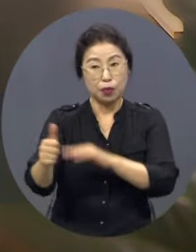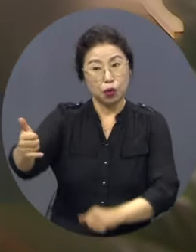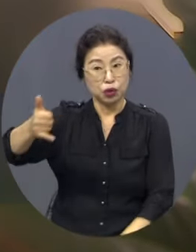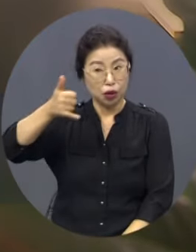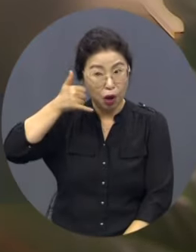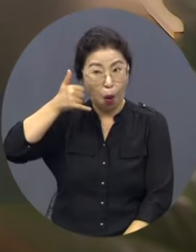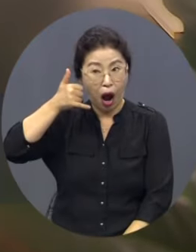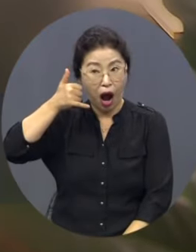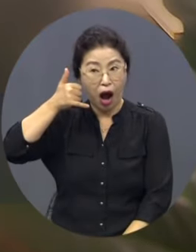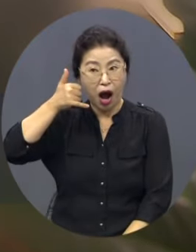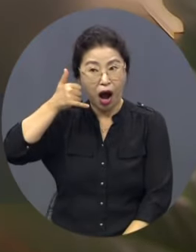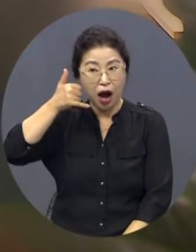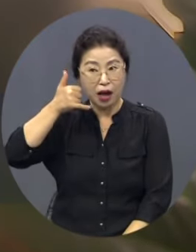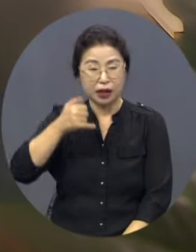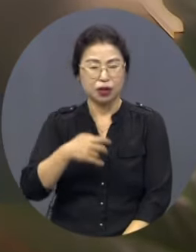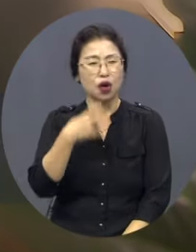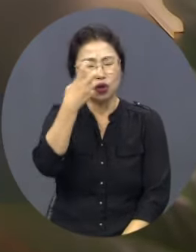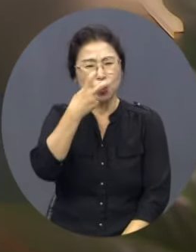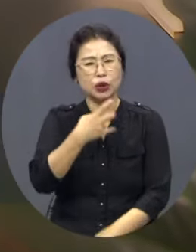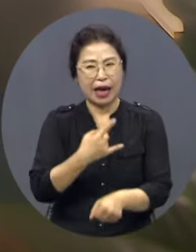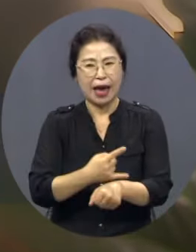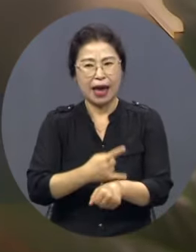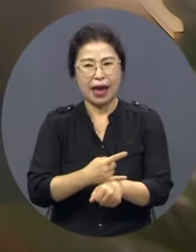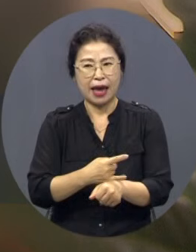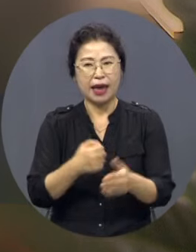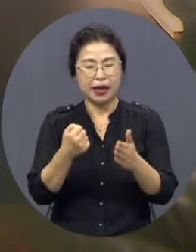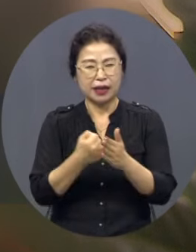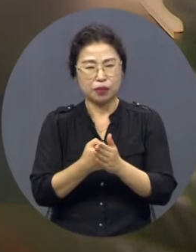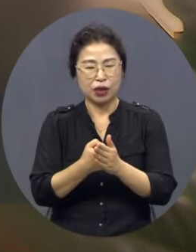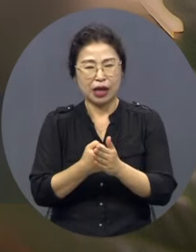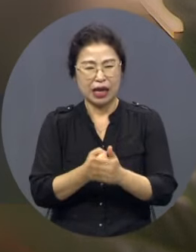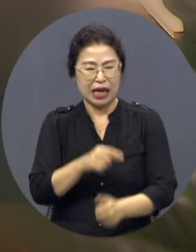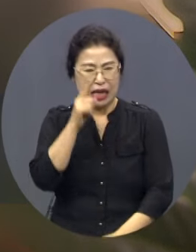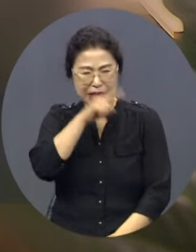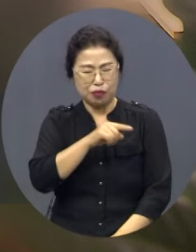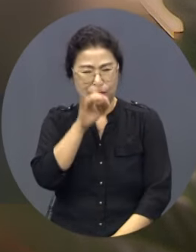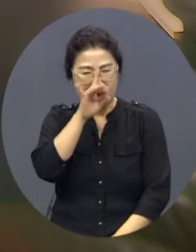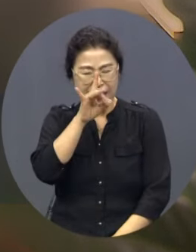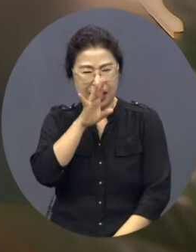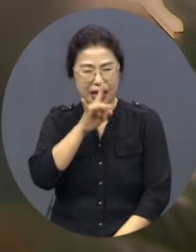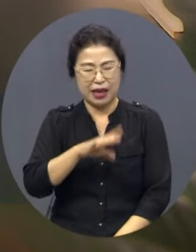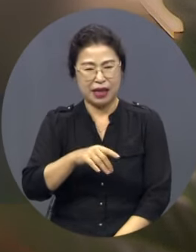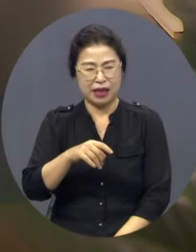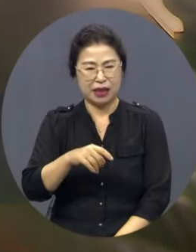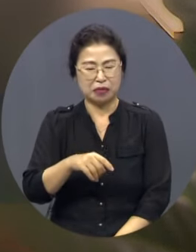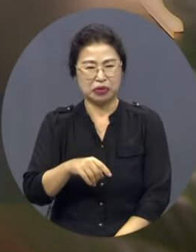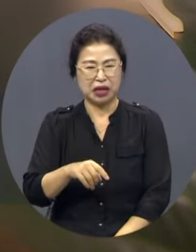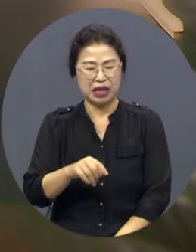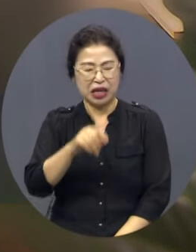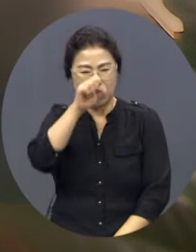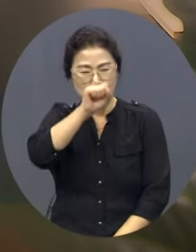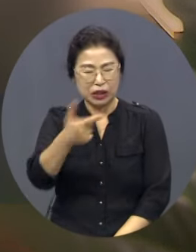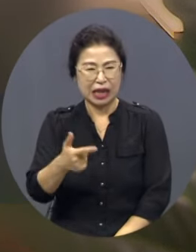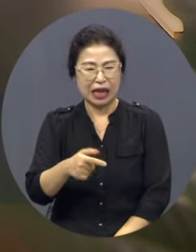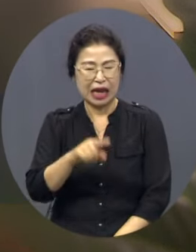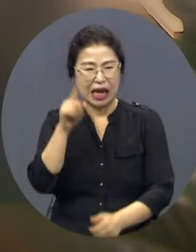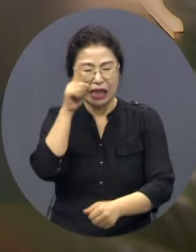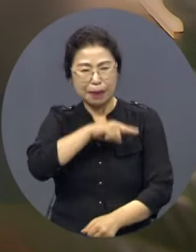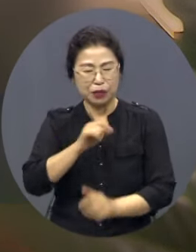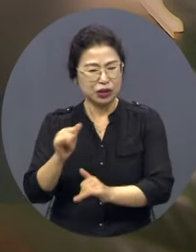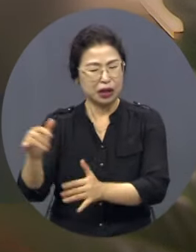같이 자리를 하는데 여론 그 조사기관에 그 여론 그걸